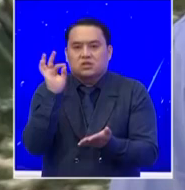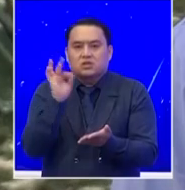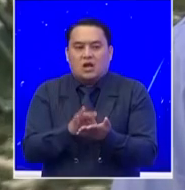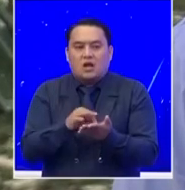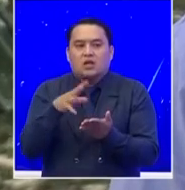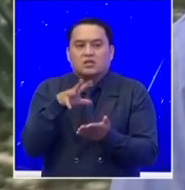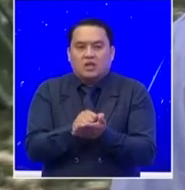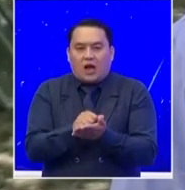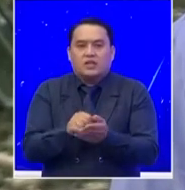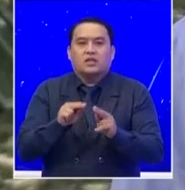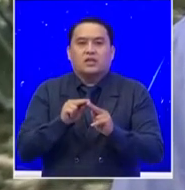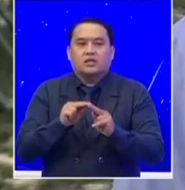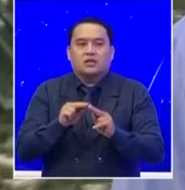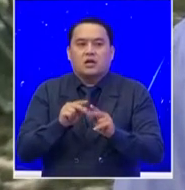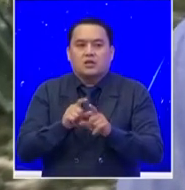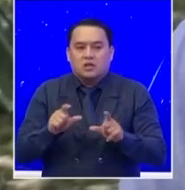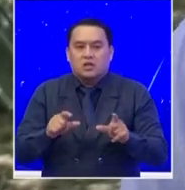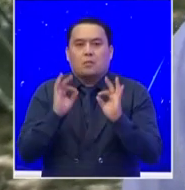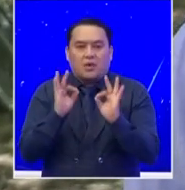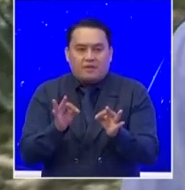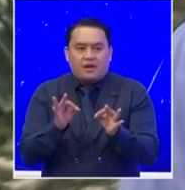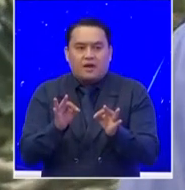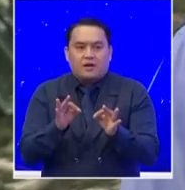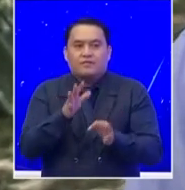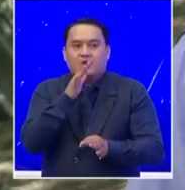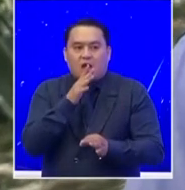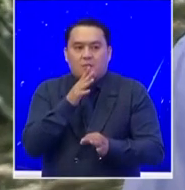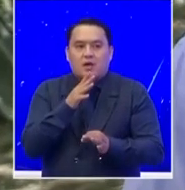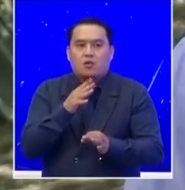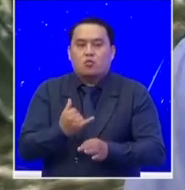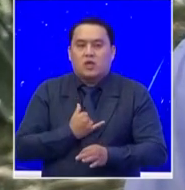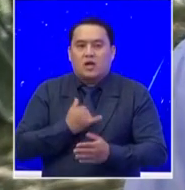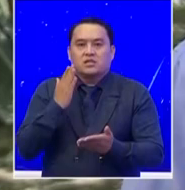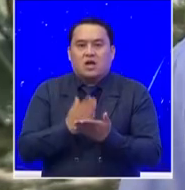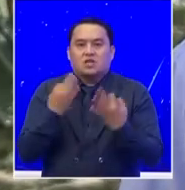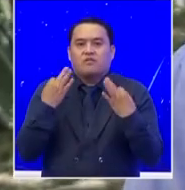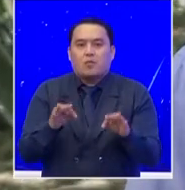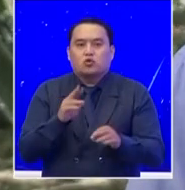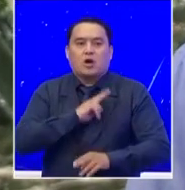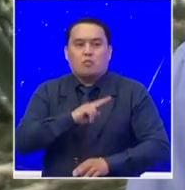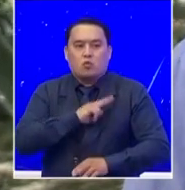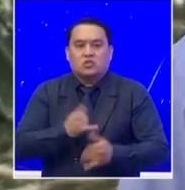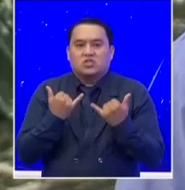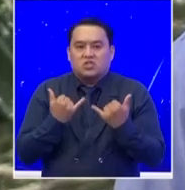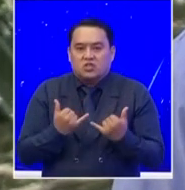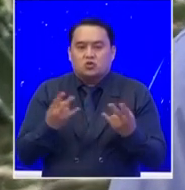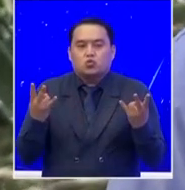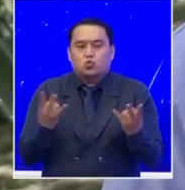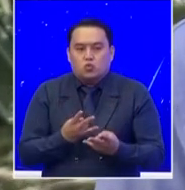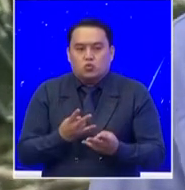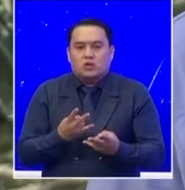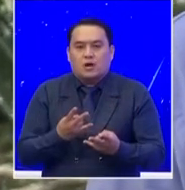– это занять людей. Правильно? В период пандемии у нас высвобождение рабочей силы было. Сейчас они должны все